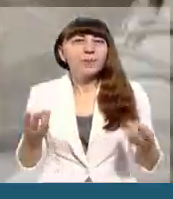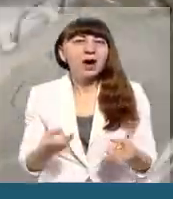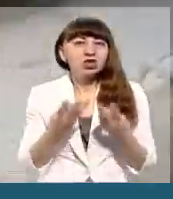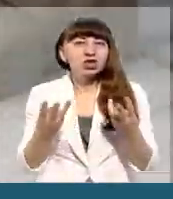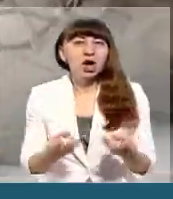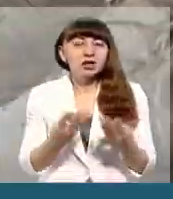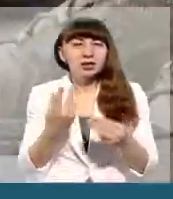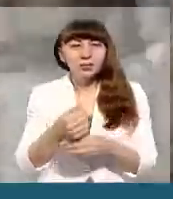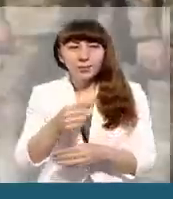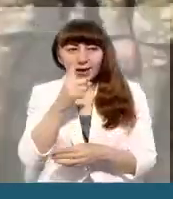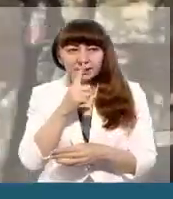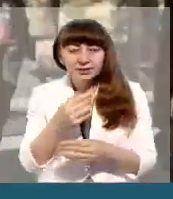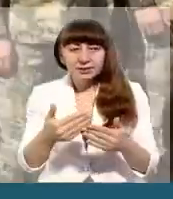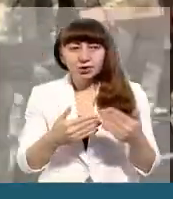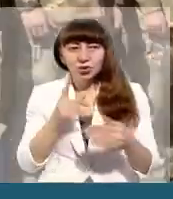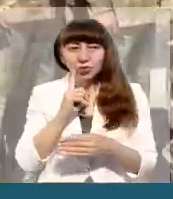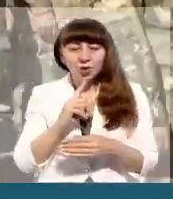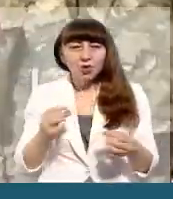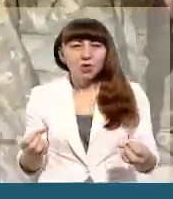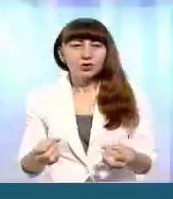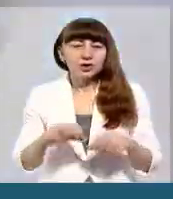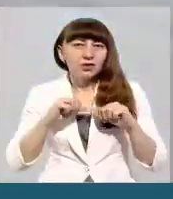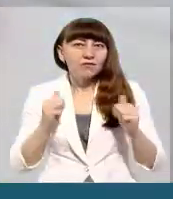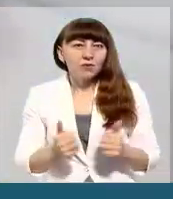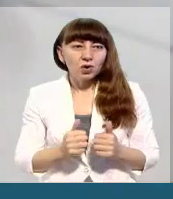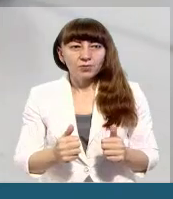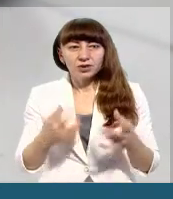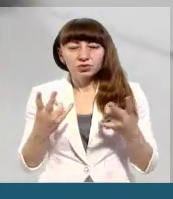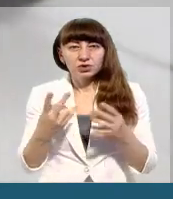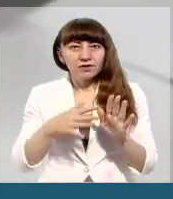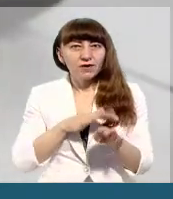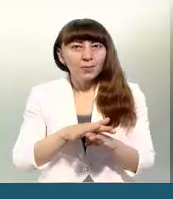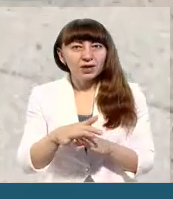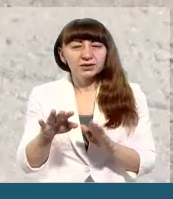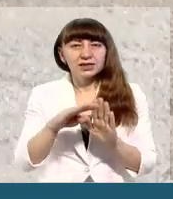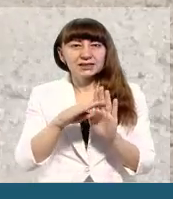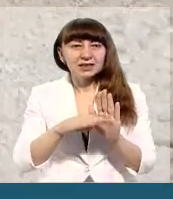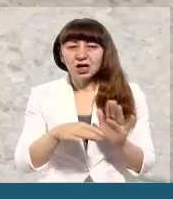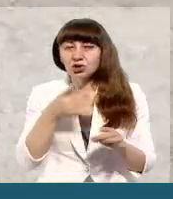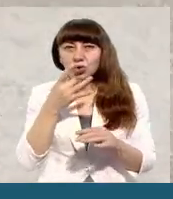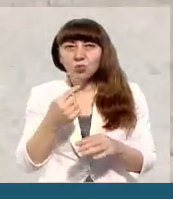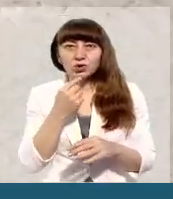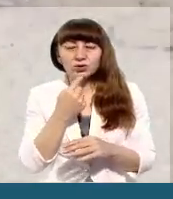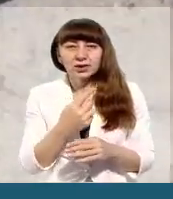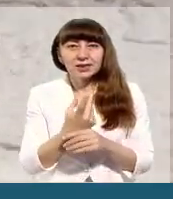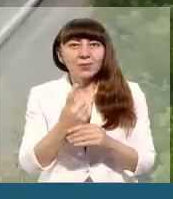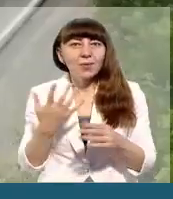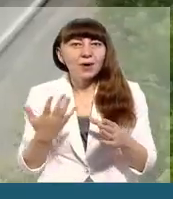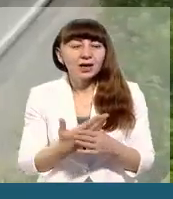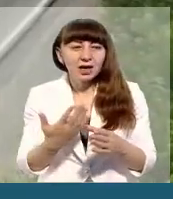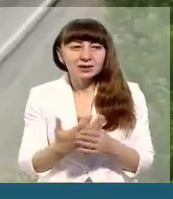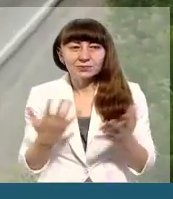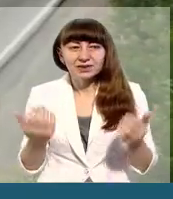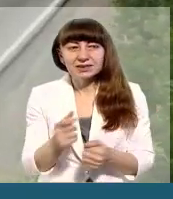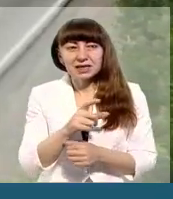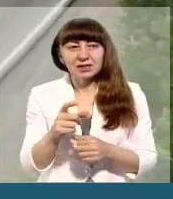прошлом месяце этого года удобная форма и обувь приспособлены для выполнения задач любой сложности что позволяет спасателям работать ещё